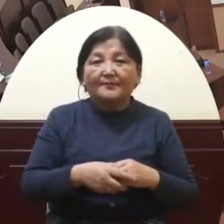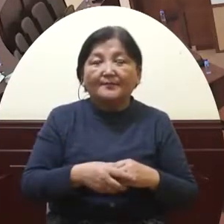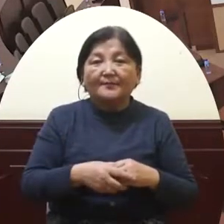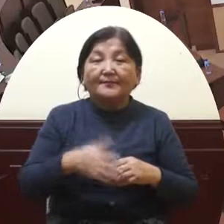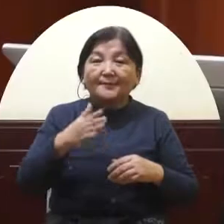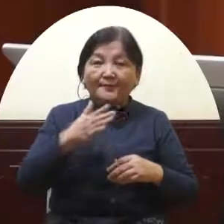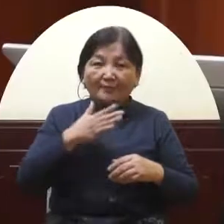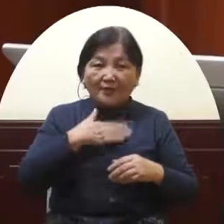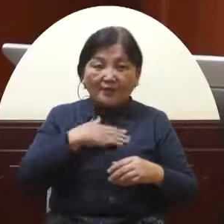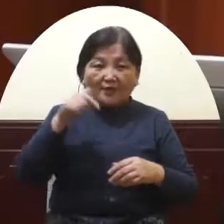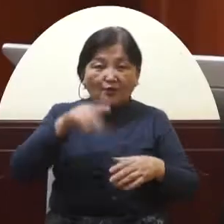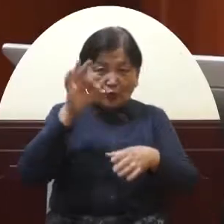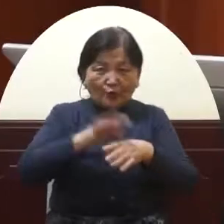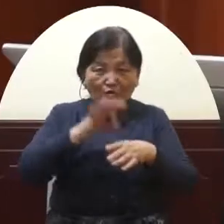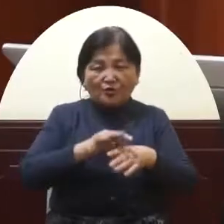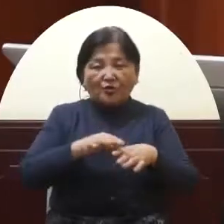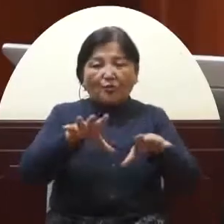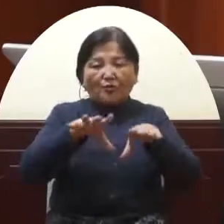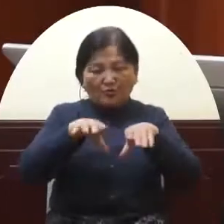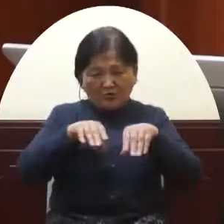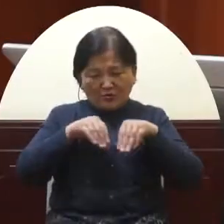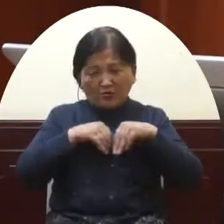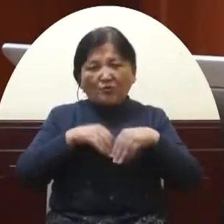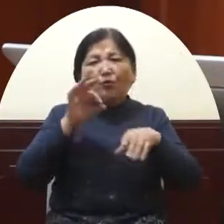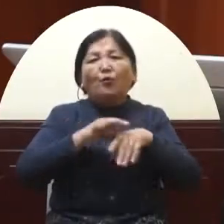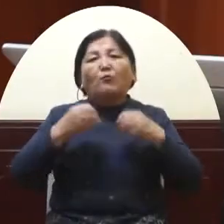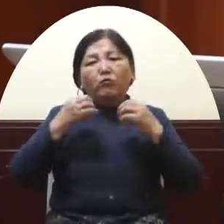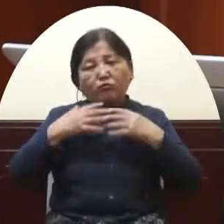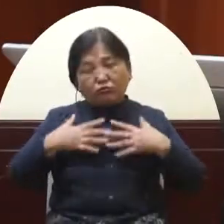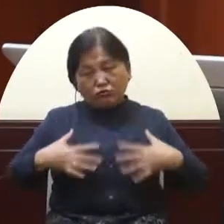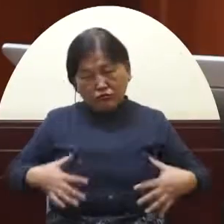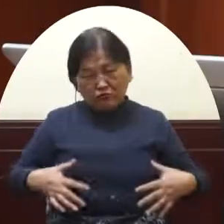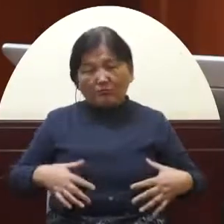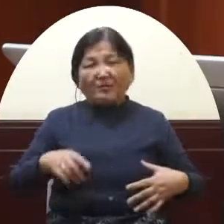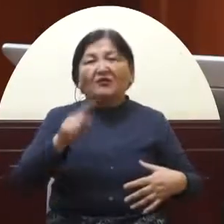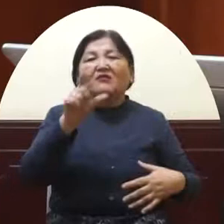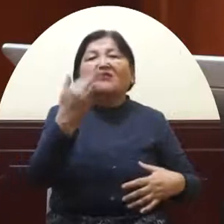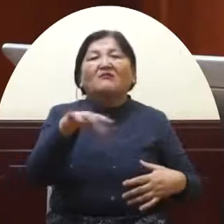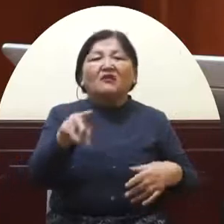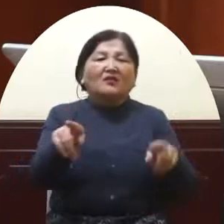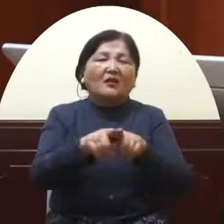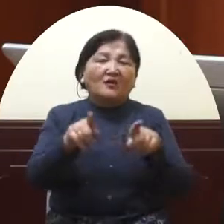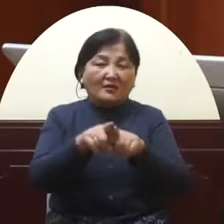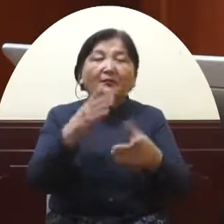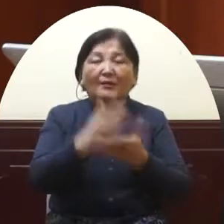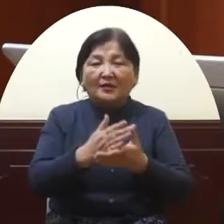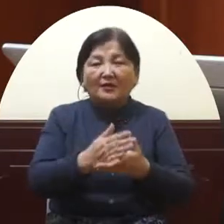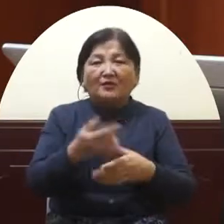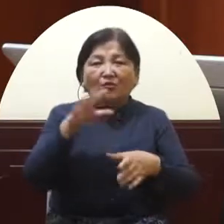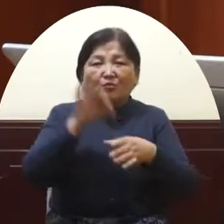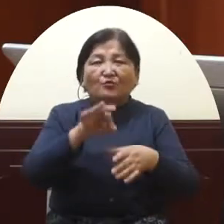бид нар энэ өвчнөдөө бүр идэгдээд тасаад хэвэн болж хувирсан юм шиг харагдаж байна гэж биэл гисэн.